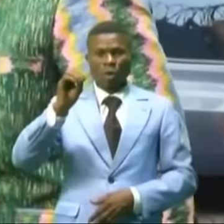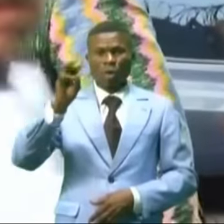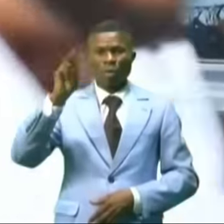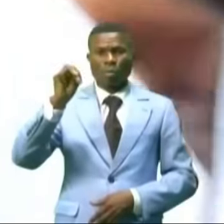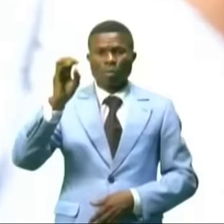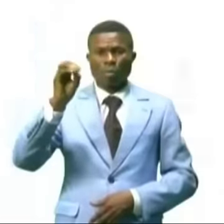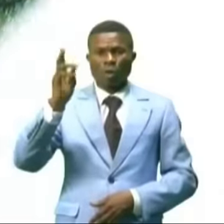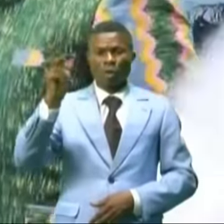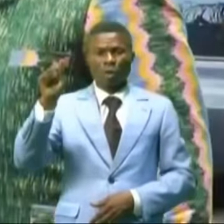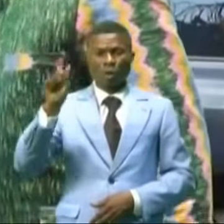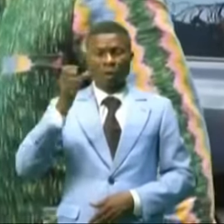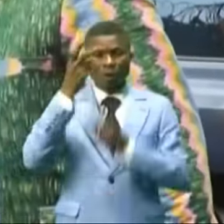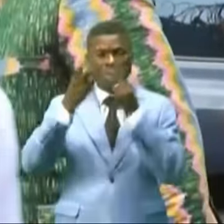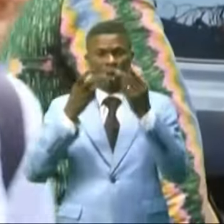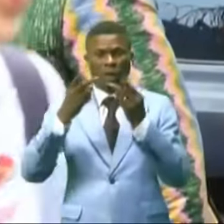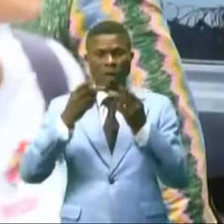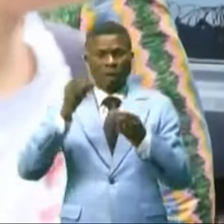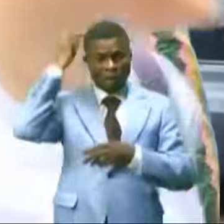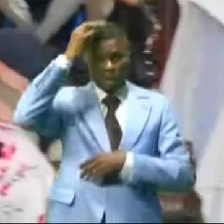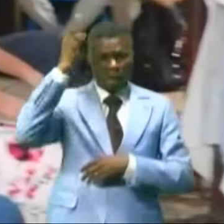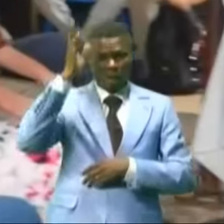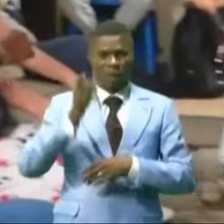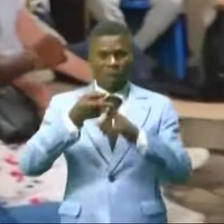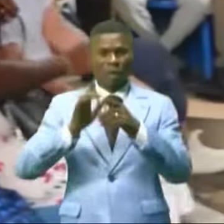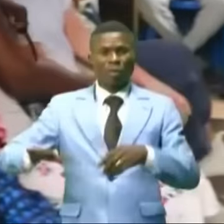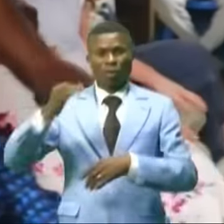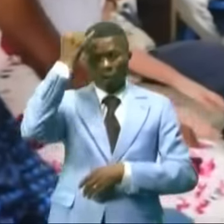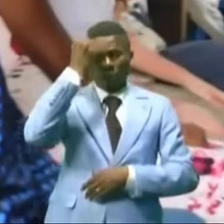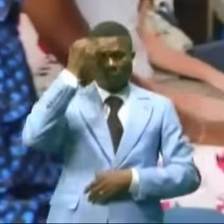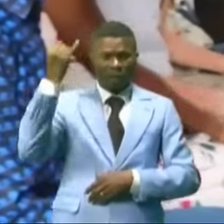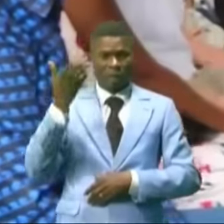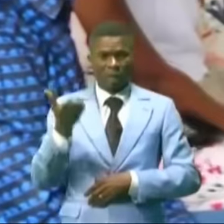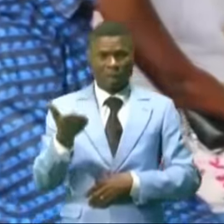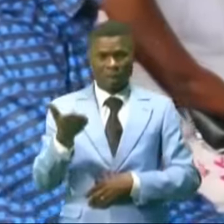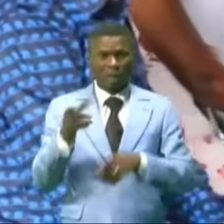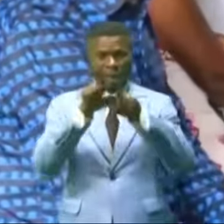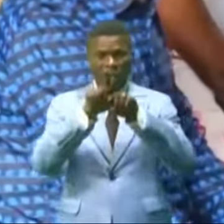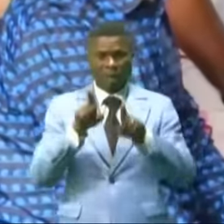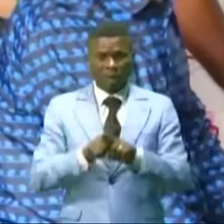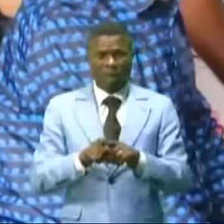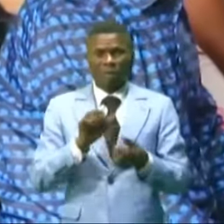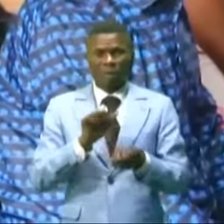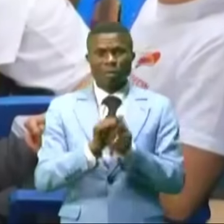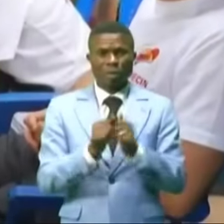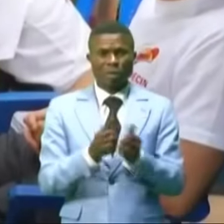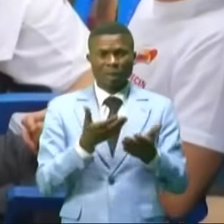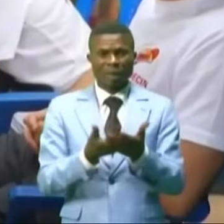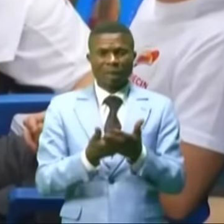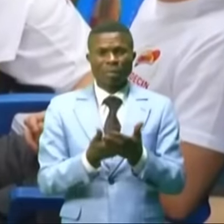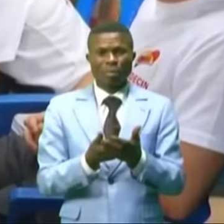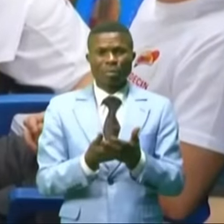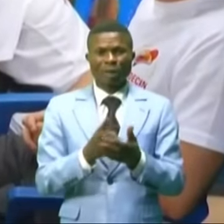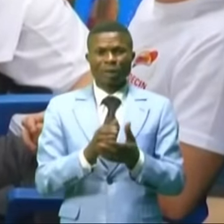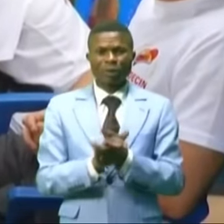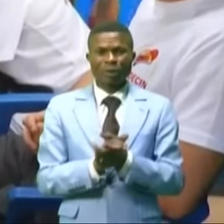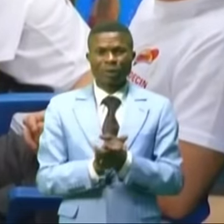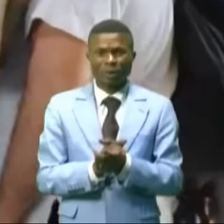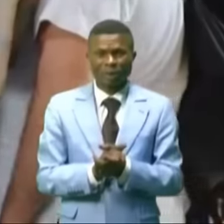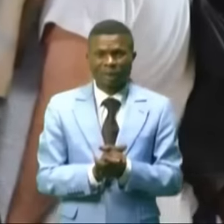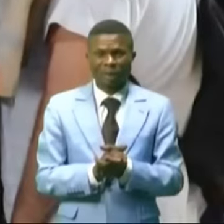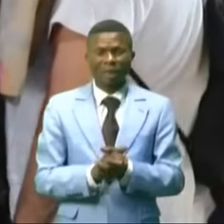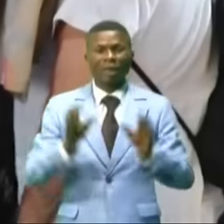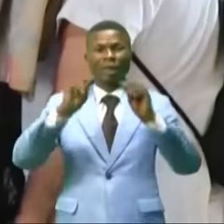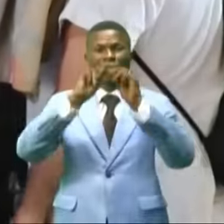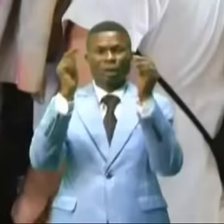la délégation de neurologues venus de l'Italie en vue de renforcer les capacités de l'équipe soignante. Une fois arrivée sur place, la